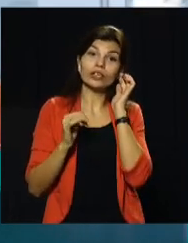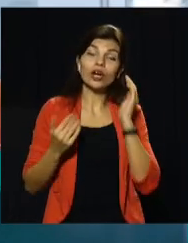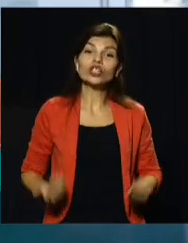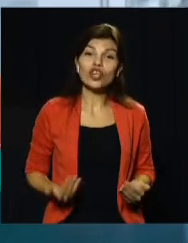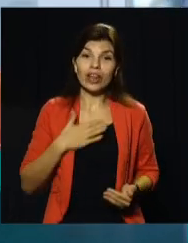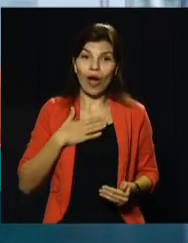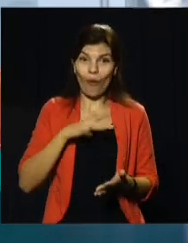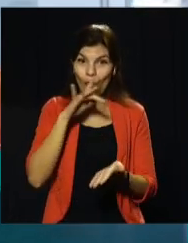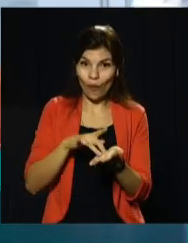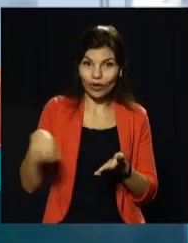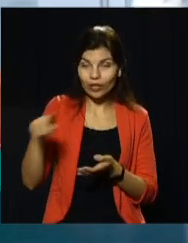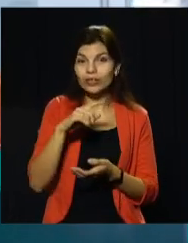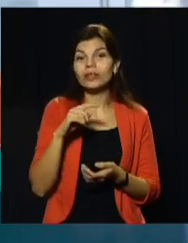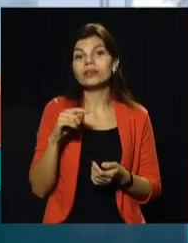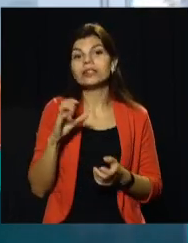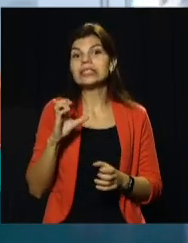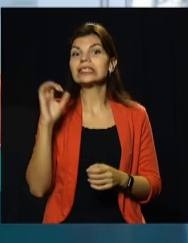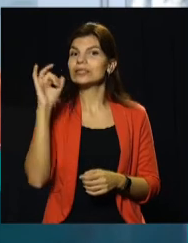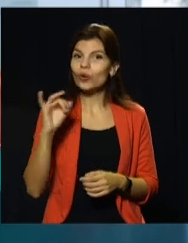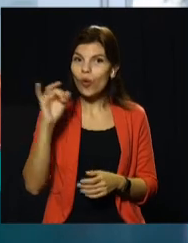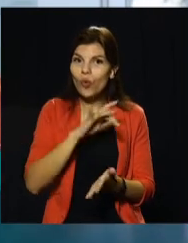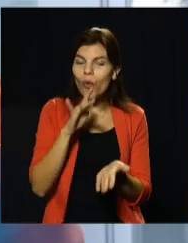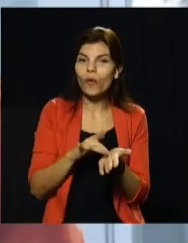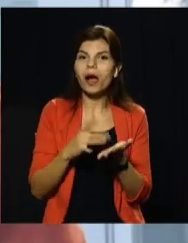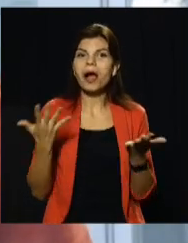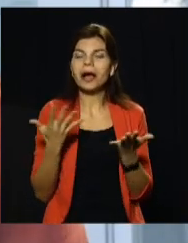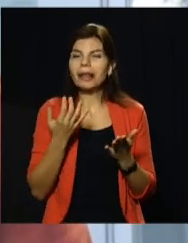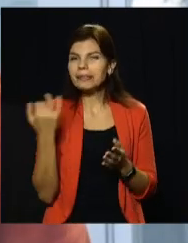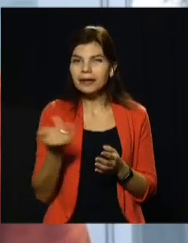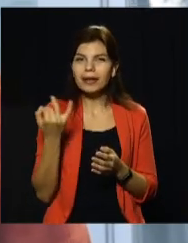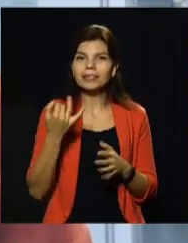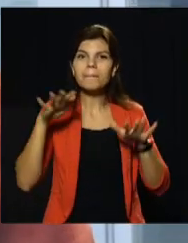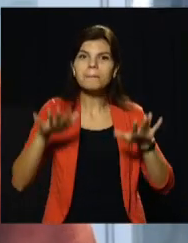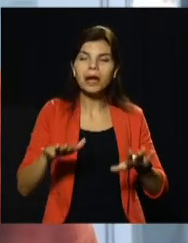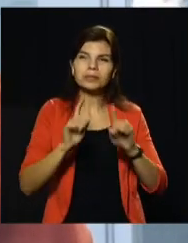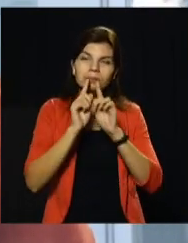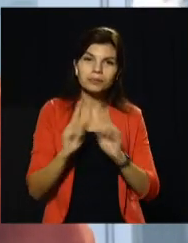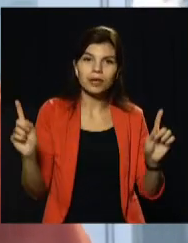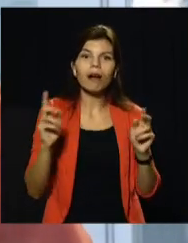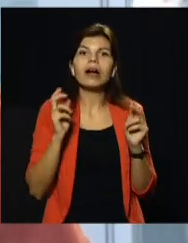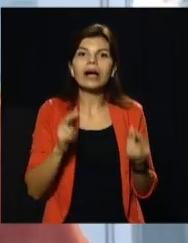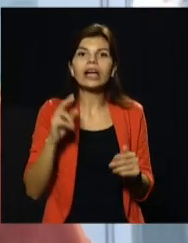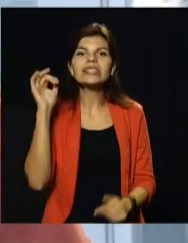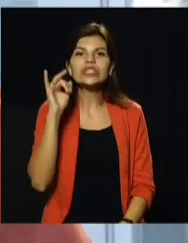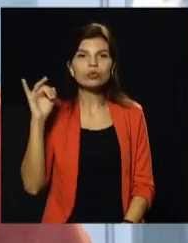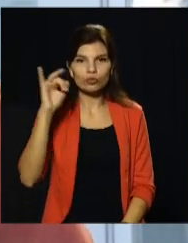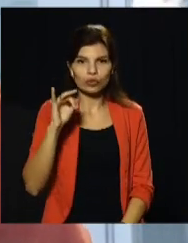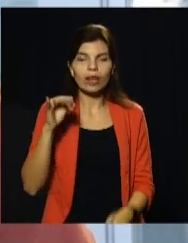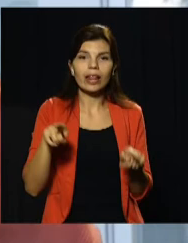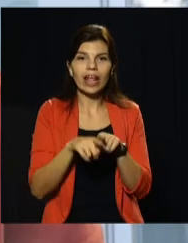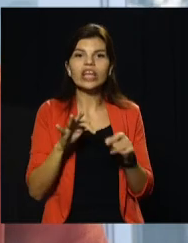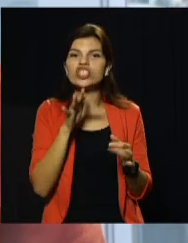нашого міста з історією міста, з якими-то цікавими локаціями, як історичними,